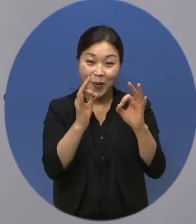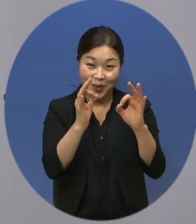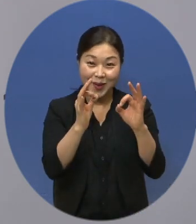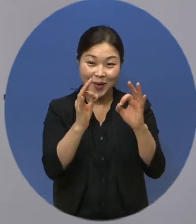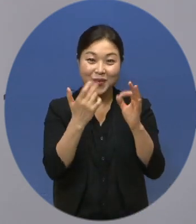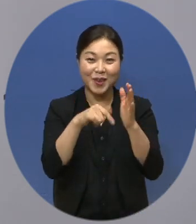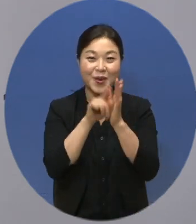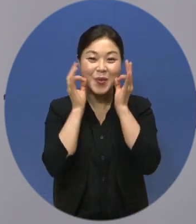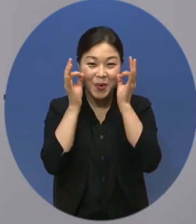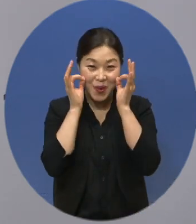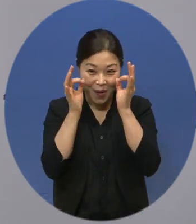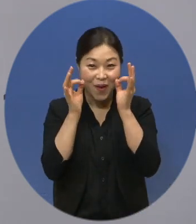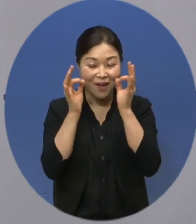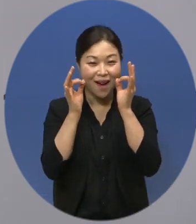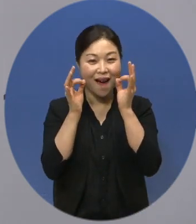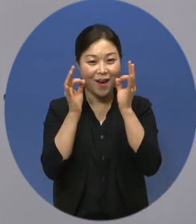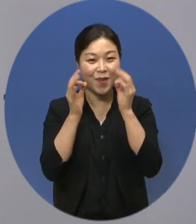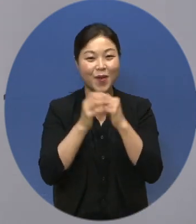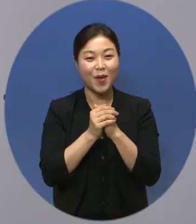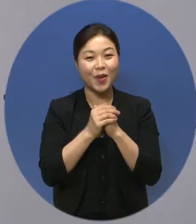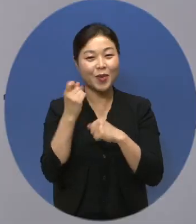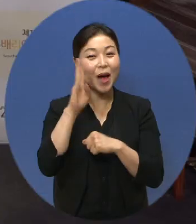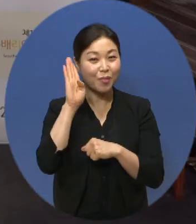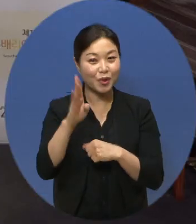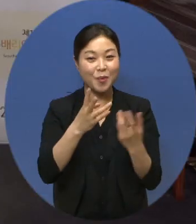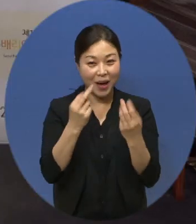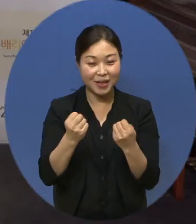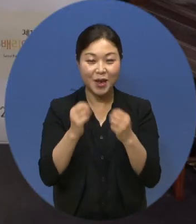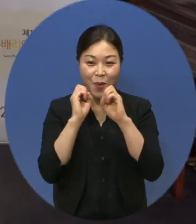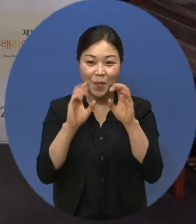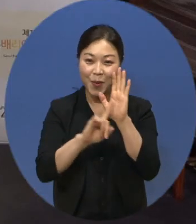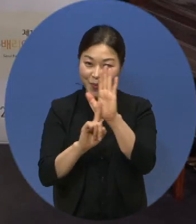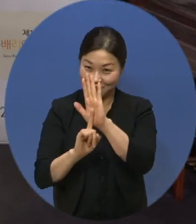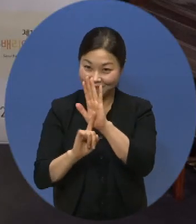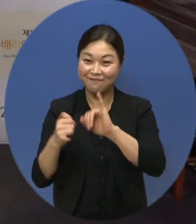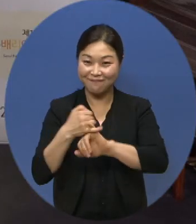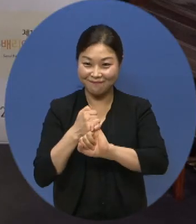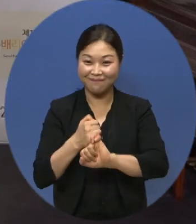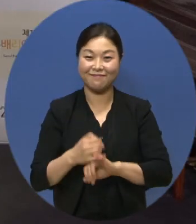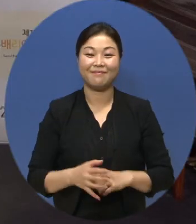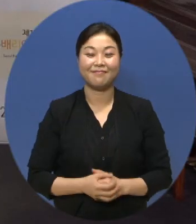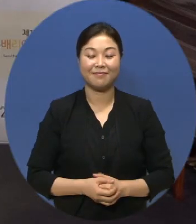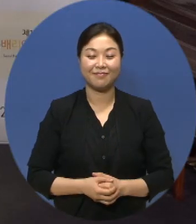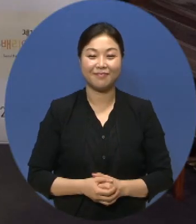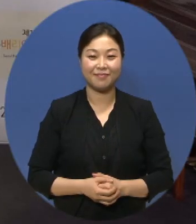계기를 삼고 앞으로 더 염두에서 많이 홍보하겠습니다. 네, 장하람 감독님.